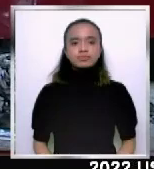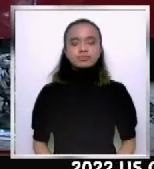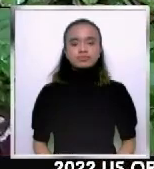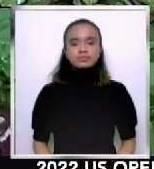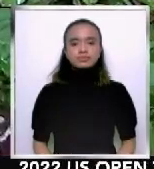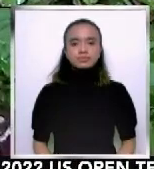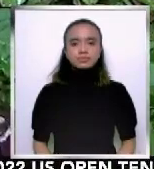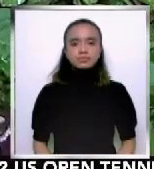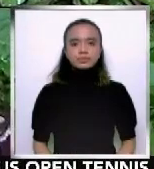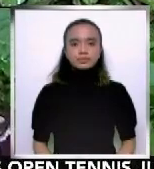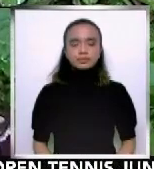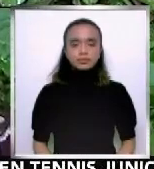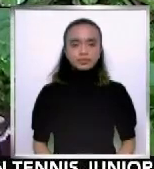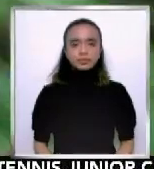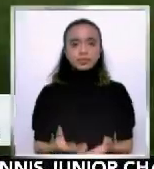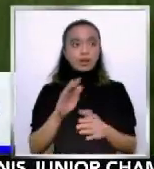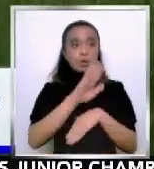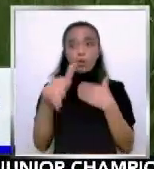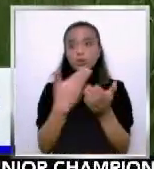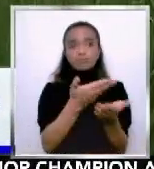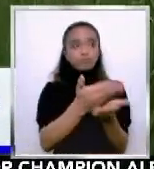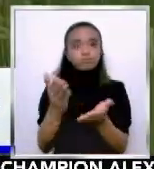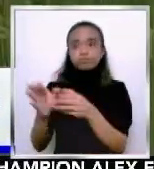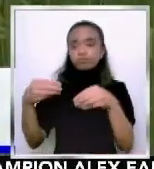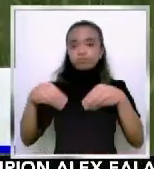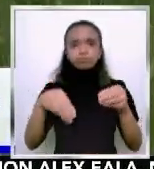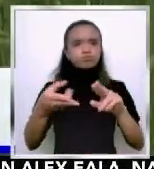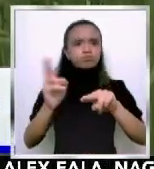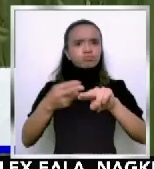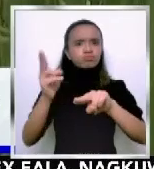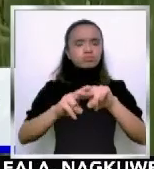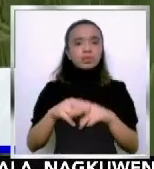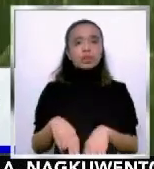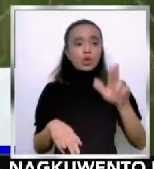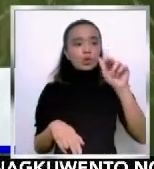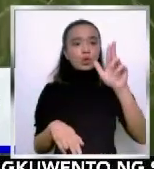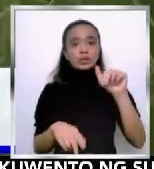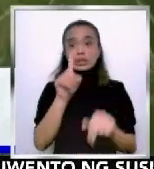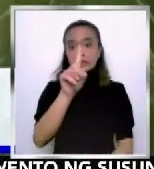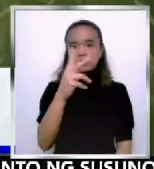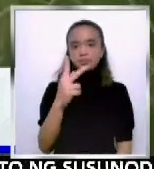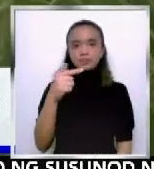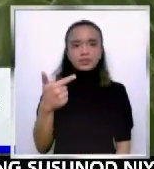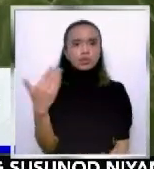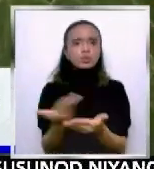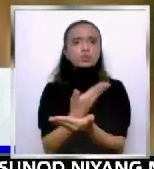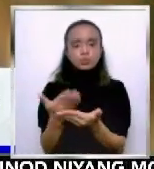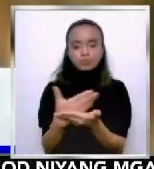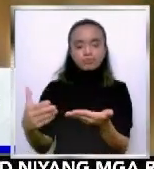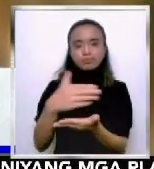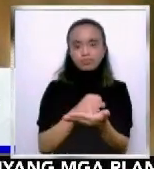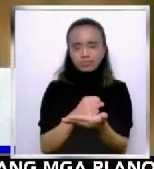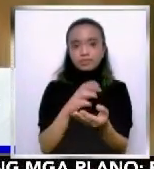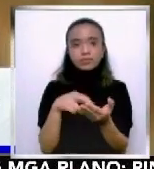Sa panahong nagtataasan ng lahat ng presyo ng bilihin, sad-sad sa hanggang 13 pesos na lamang kada kilo ang bagong aning palay sa Nueva Ecija